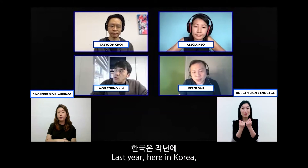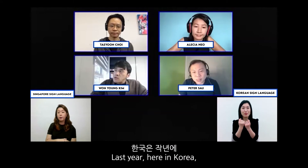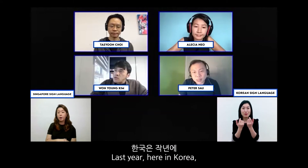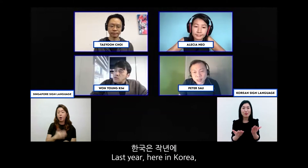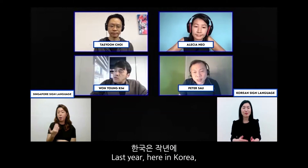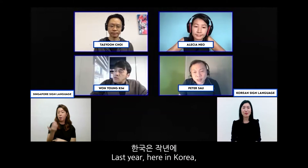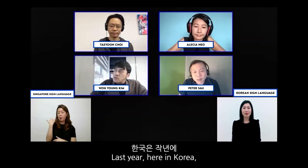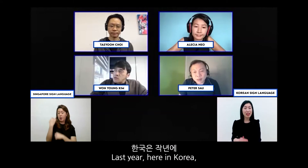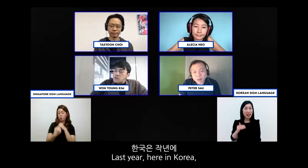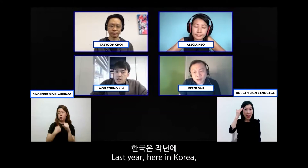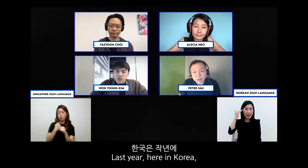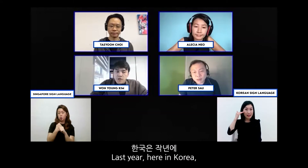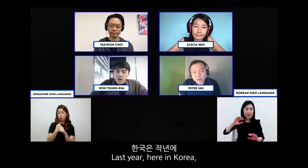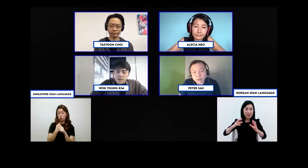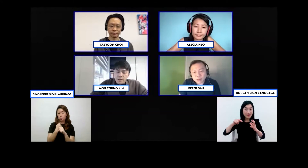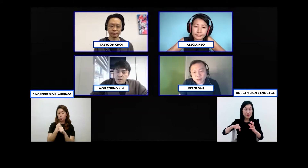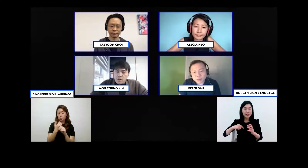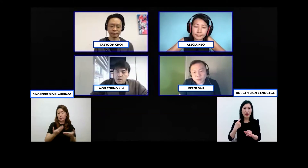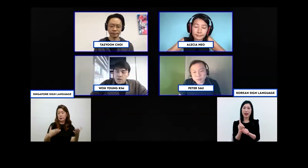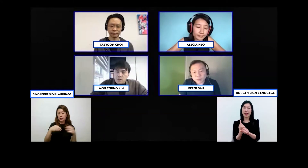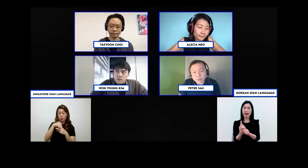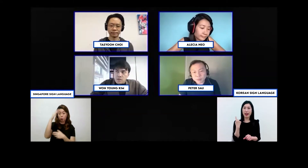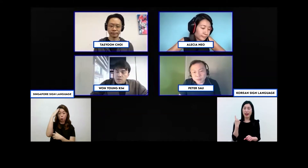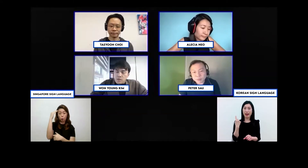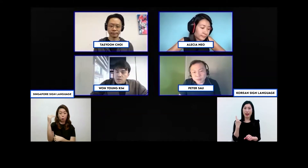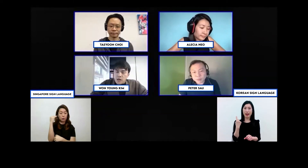한국은 작년에